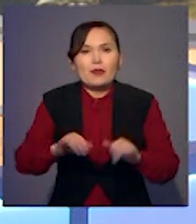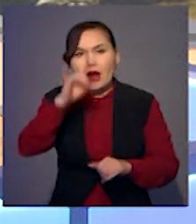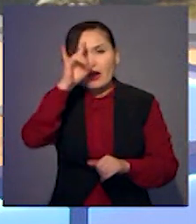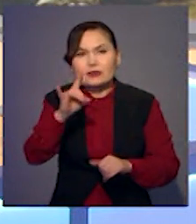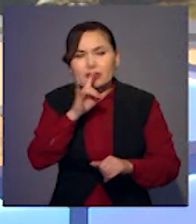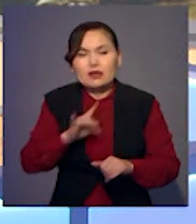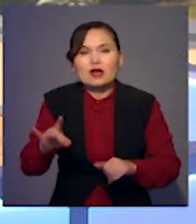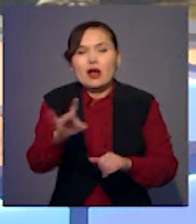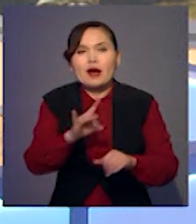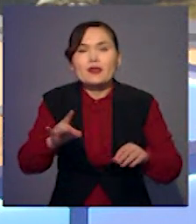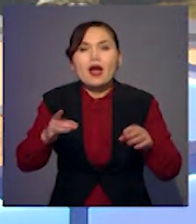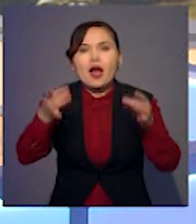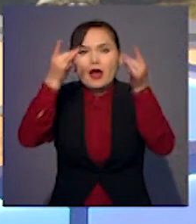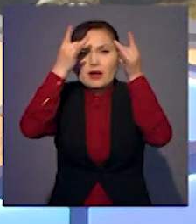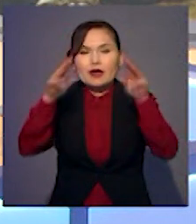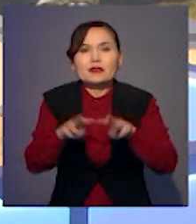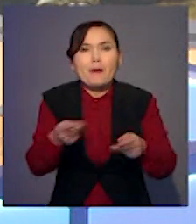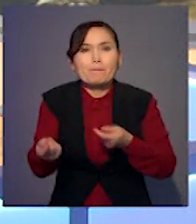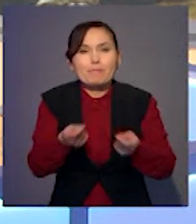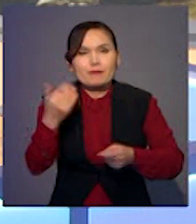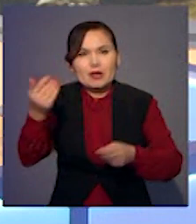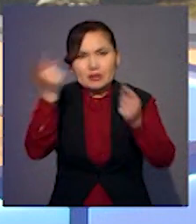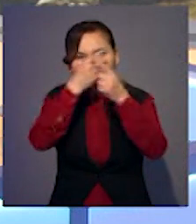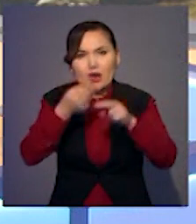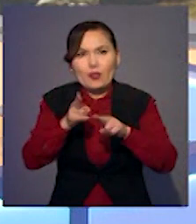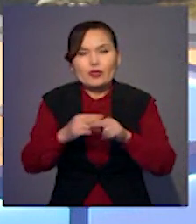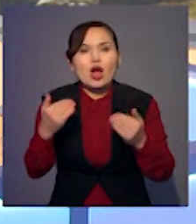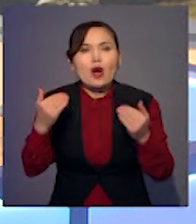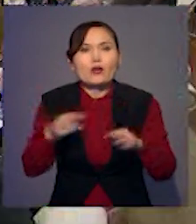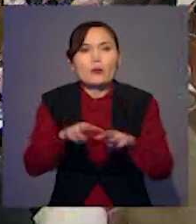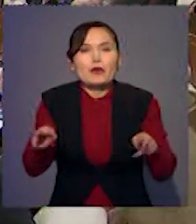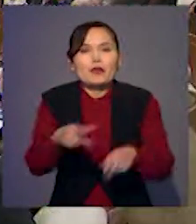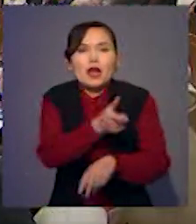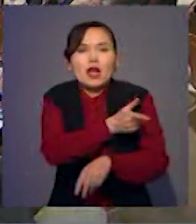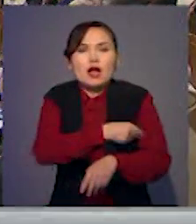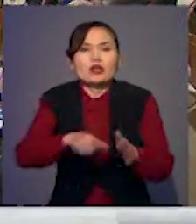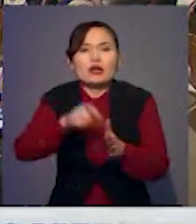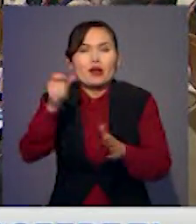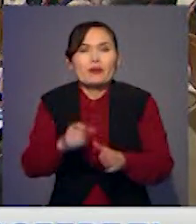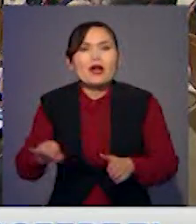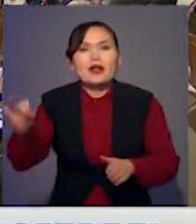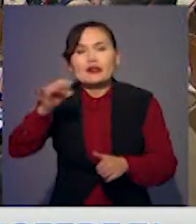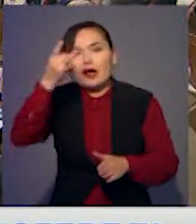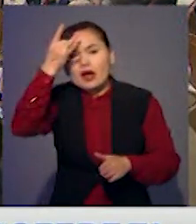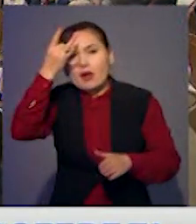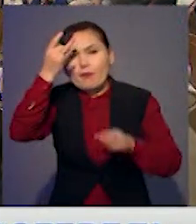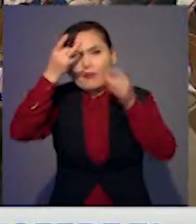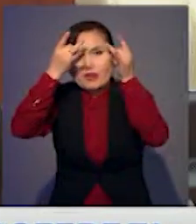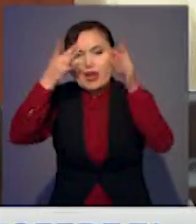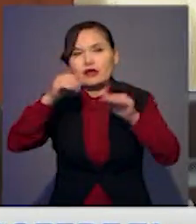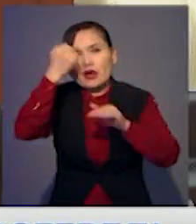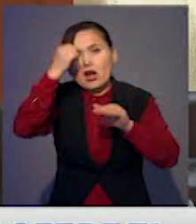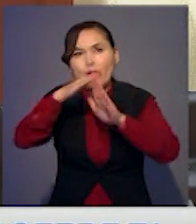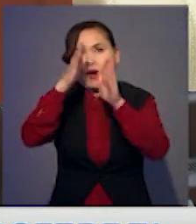мәдениет және спорт министрі Арсенбек Мұхамедиұлы мәлімдеді. Бүгін ведомство басшысы мәжіліс депутаттарына тарихи мәдени мұра нысандарын қорғау